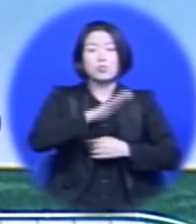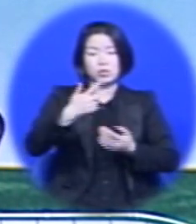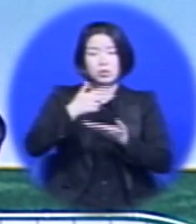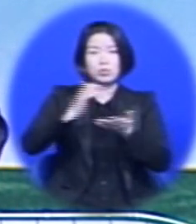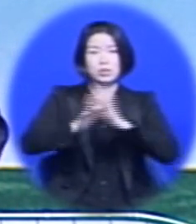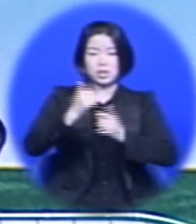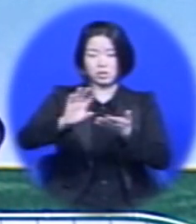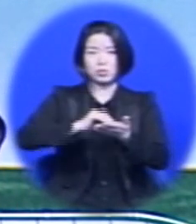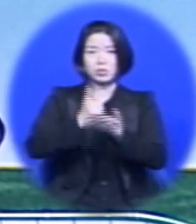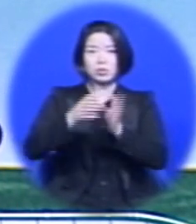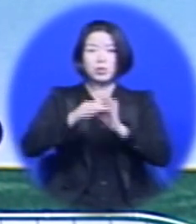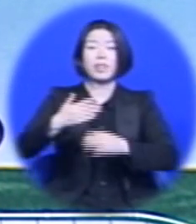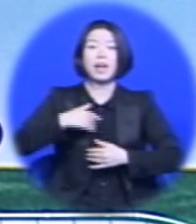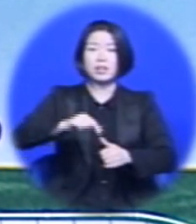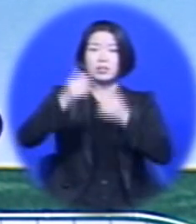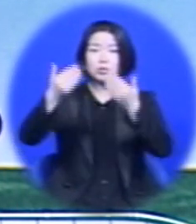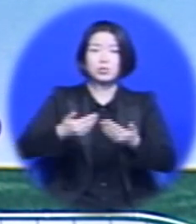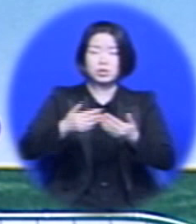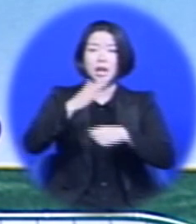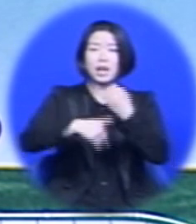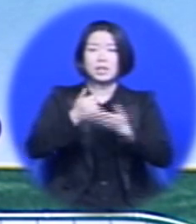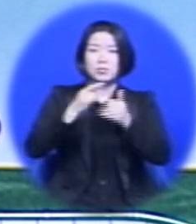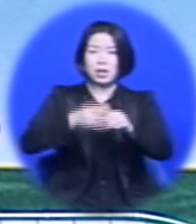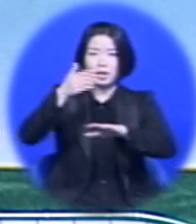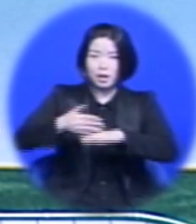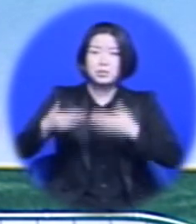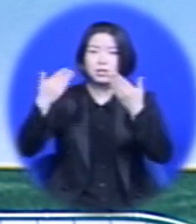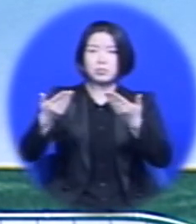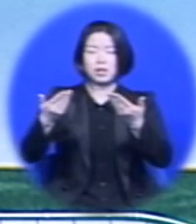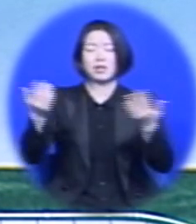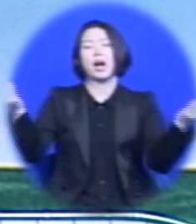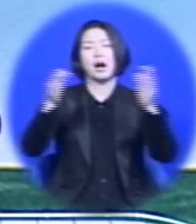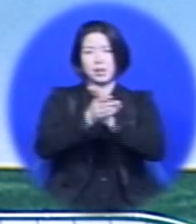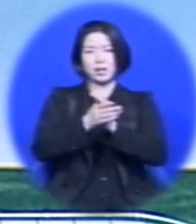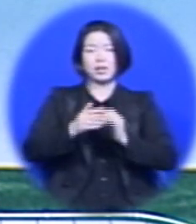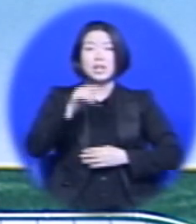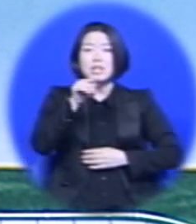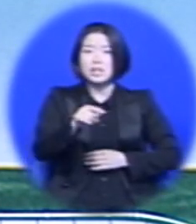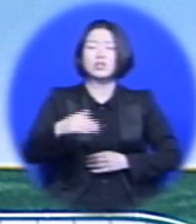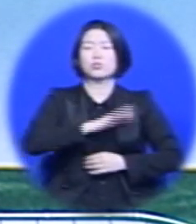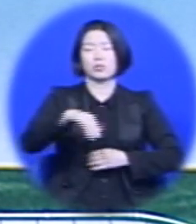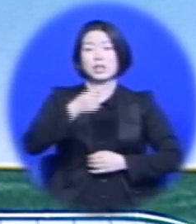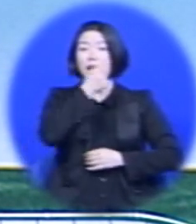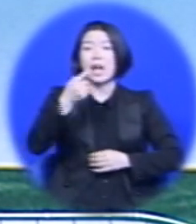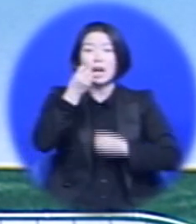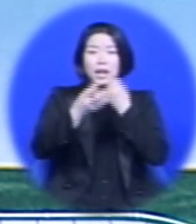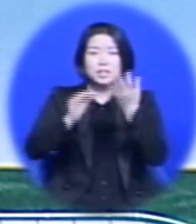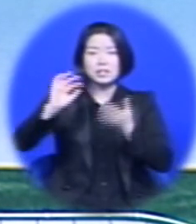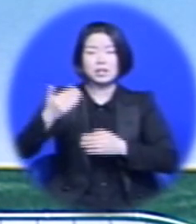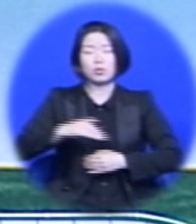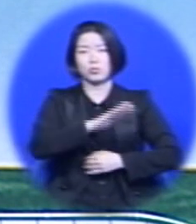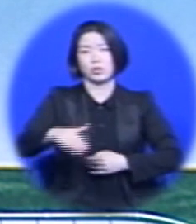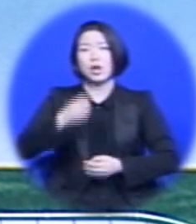통하여 나를 건져 주신 하나님께 감사를 드립니다 아멘 아멘 이것이 우리의 간증이 되고 우리의